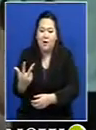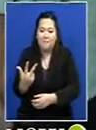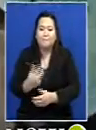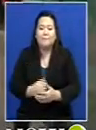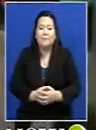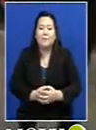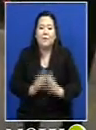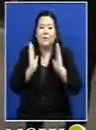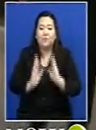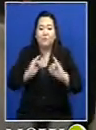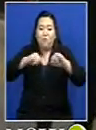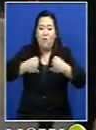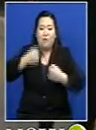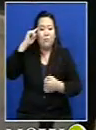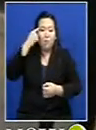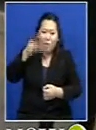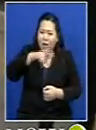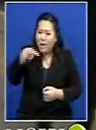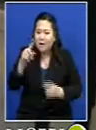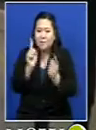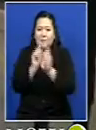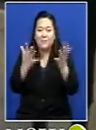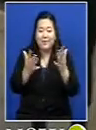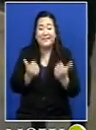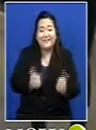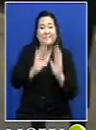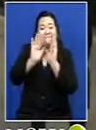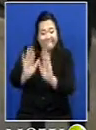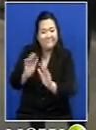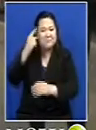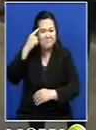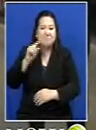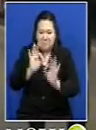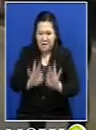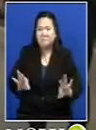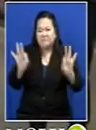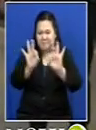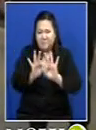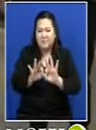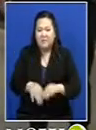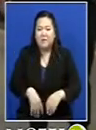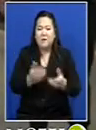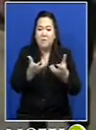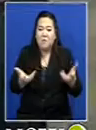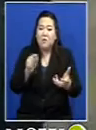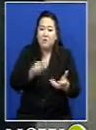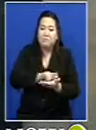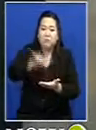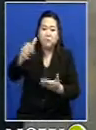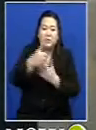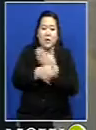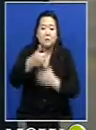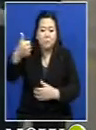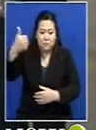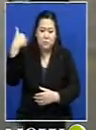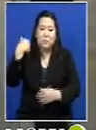นแต่ผู้โดยสารไม่รู้ฮะก็ให้เจ้าที่ตำรวจช่วยตามหน่อยเพราะว่าคงร้อนพอสมควรน่าจะมีการเดินทางต่อไปที่อื่นด้วย ค่ะอาจ